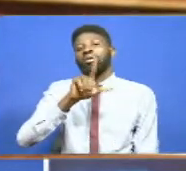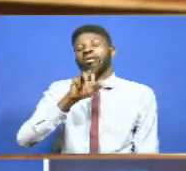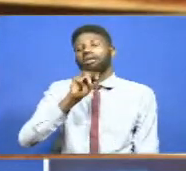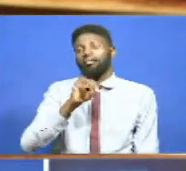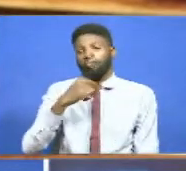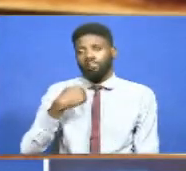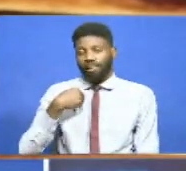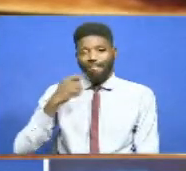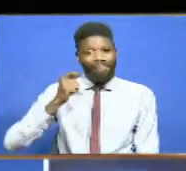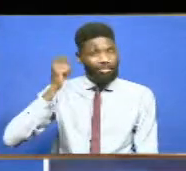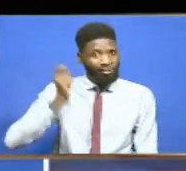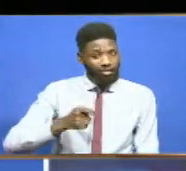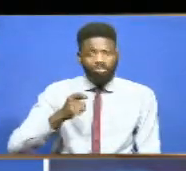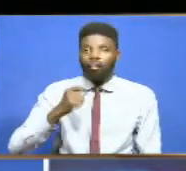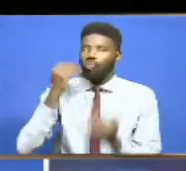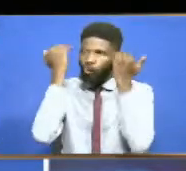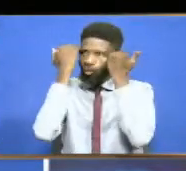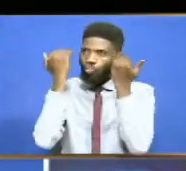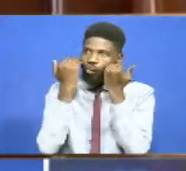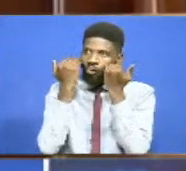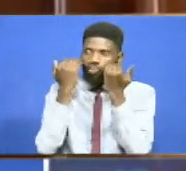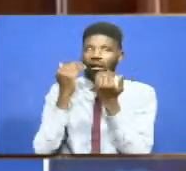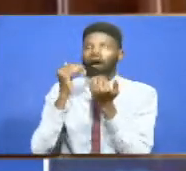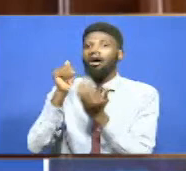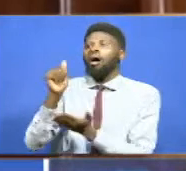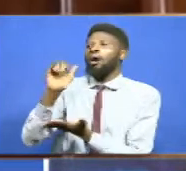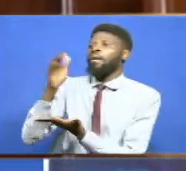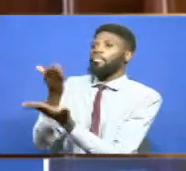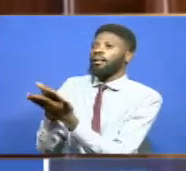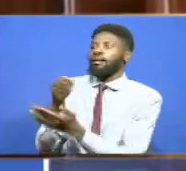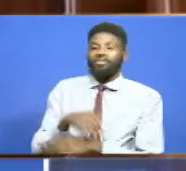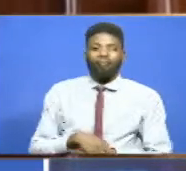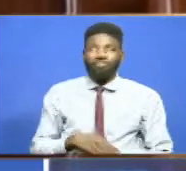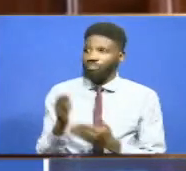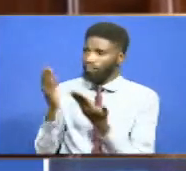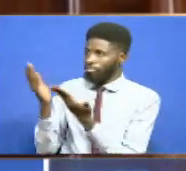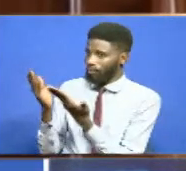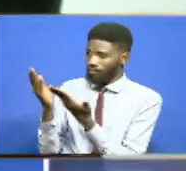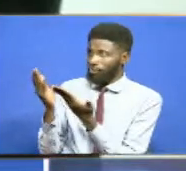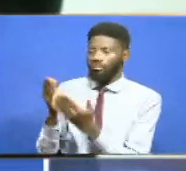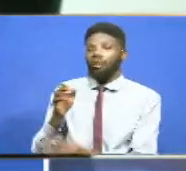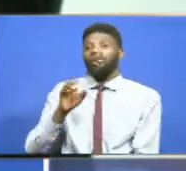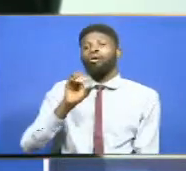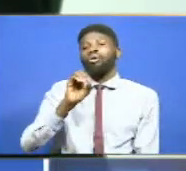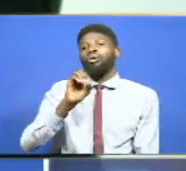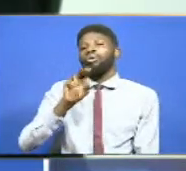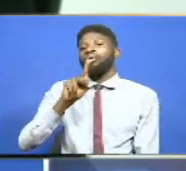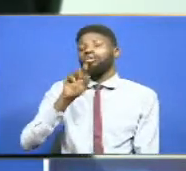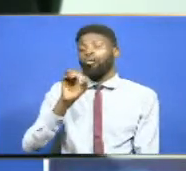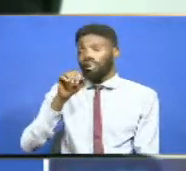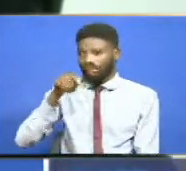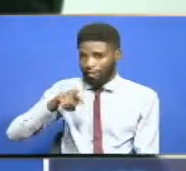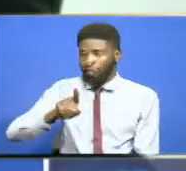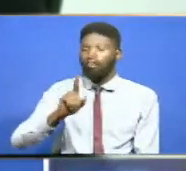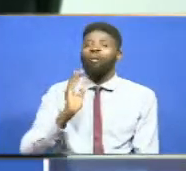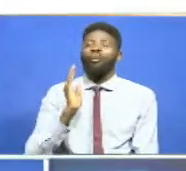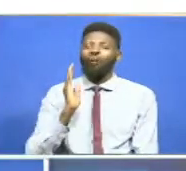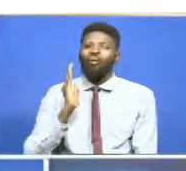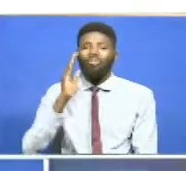the president of the court. Rais wa sasa wa mahakama ya rufani Jaji William Ouko atakuwa na fursa ya kubaini